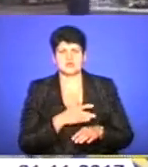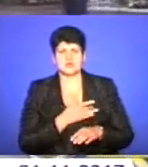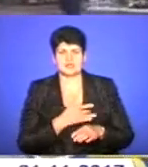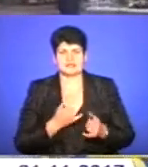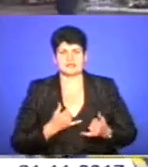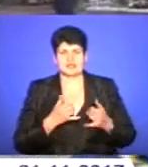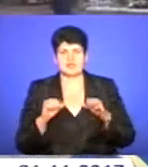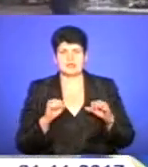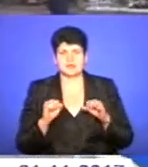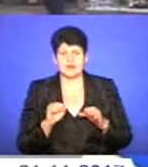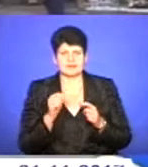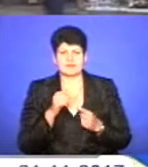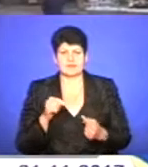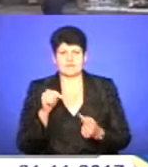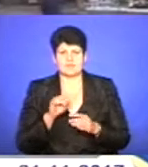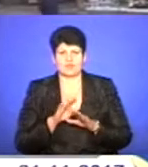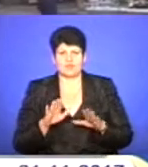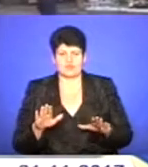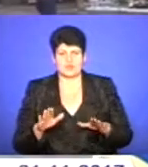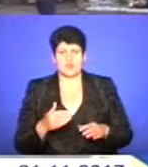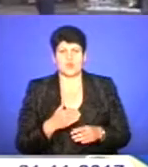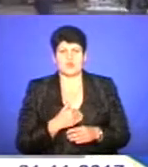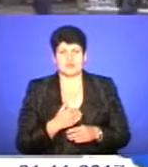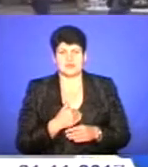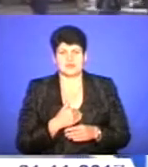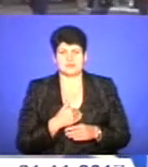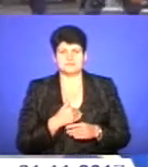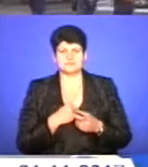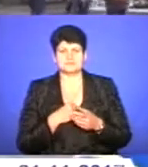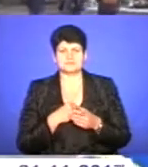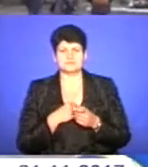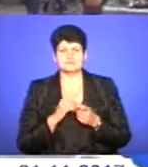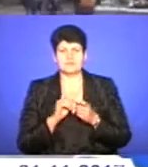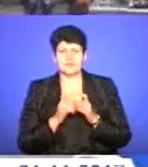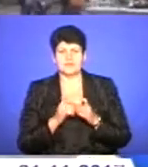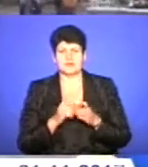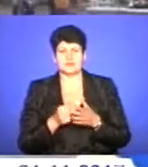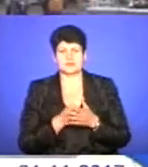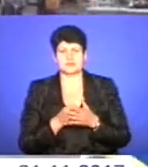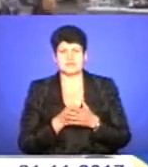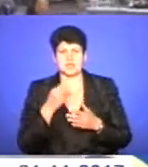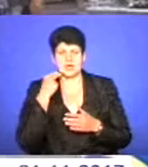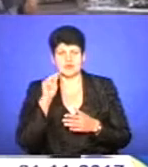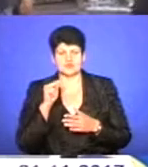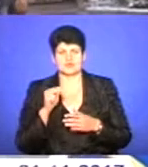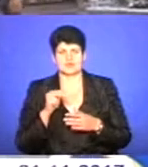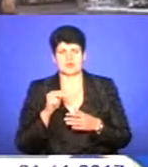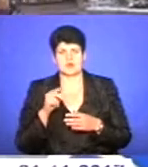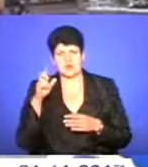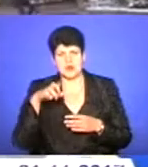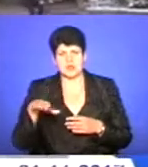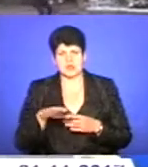такій невідповідній. Хотіли виборювати кращу Україну, виборювати